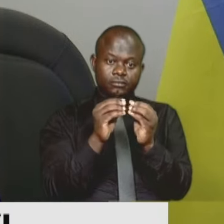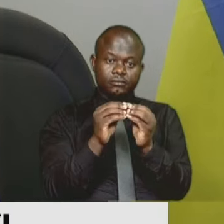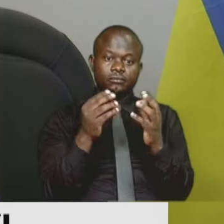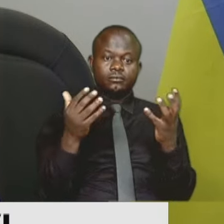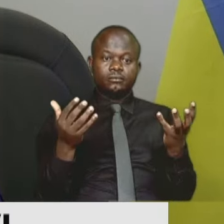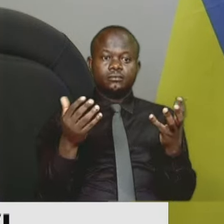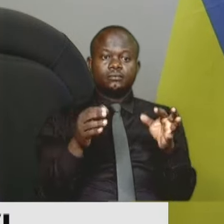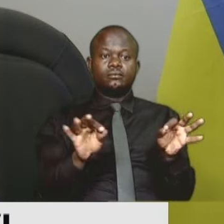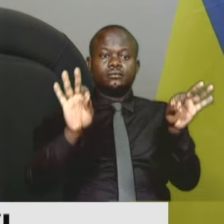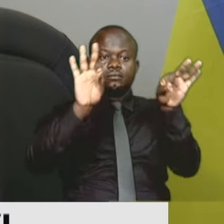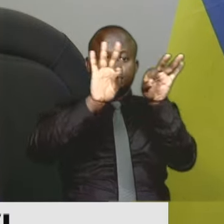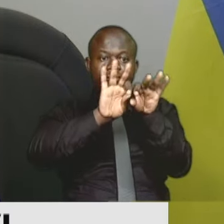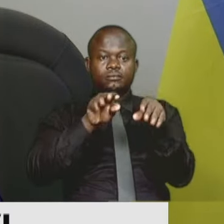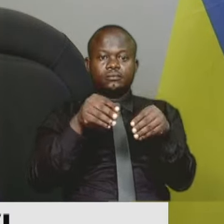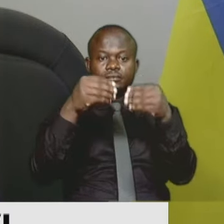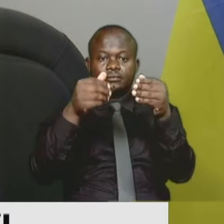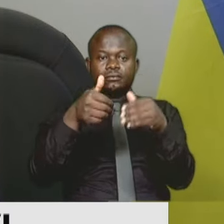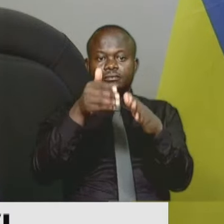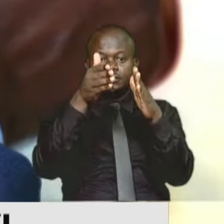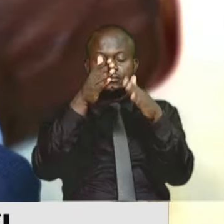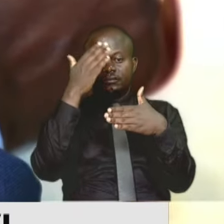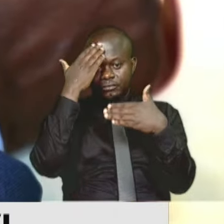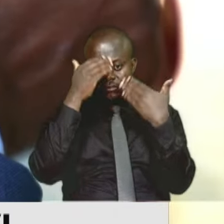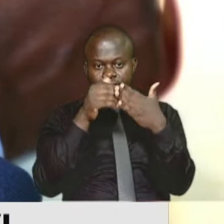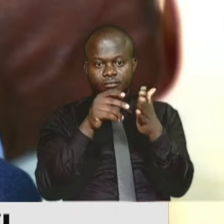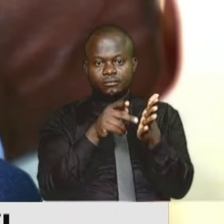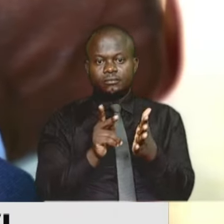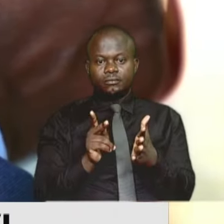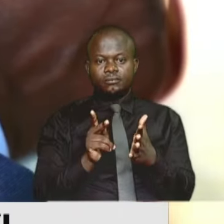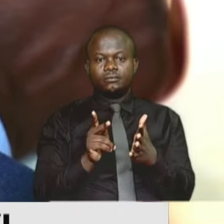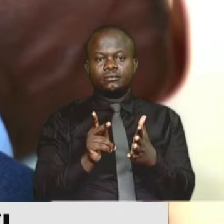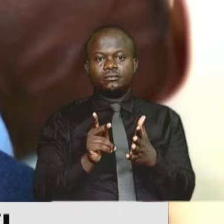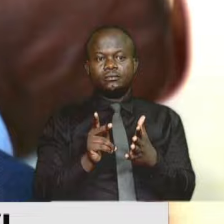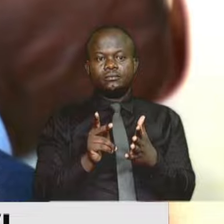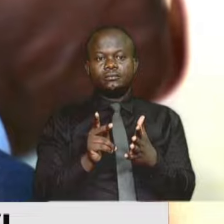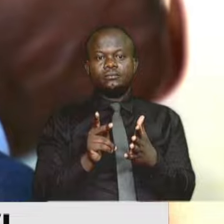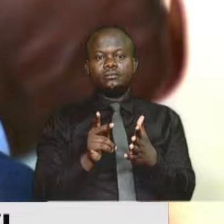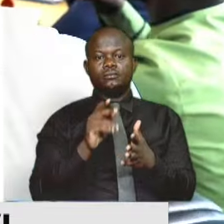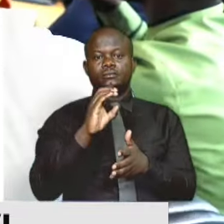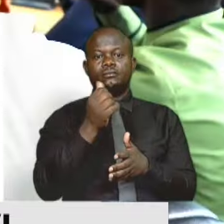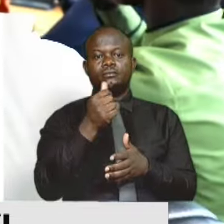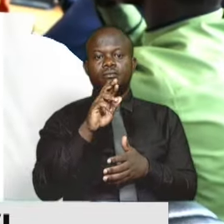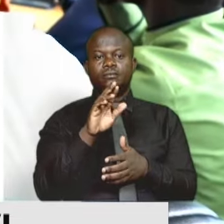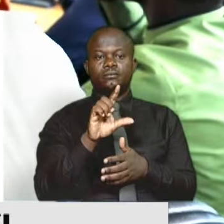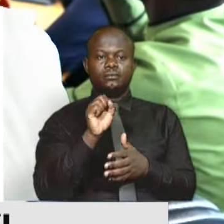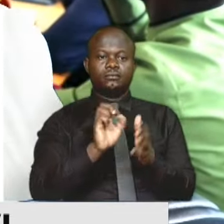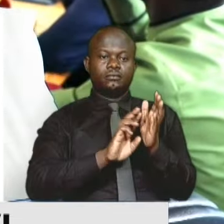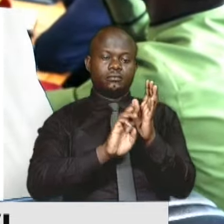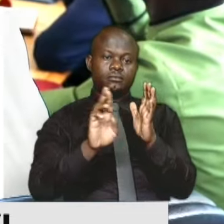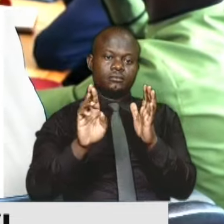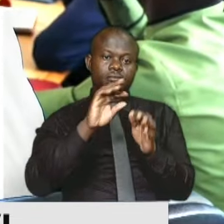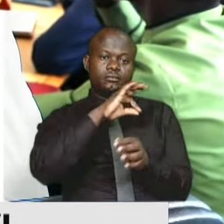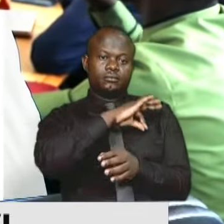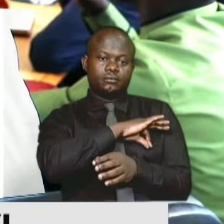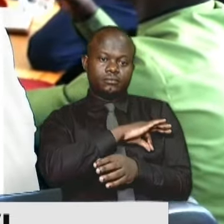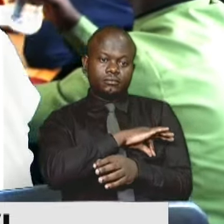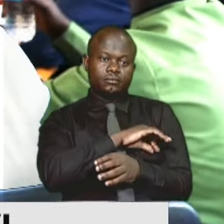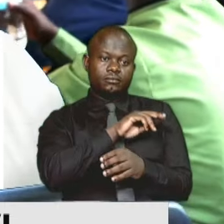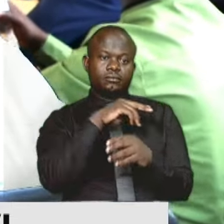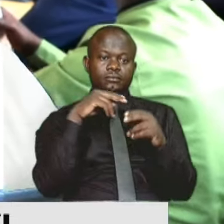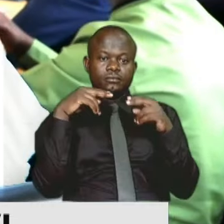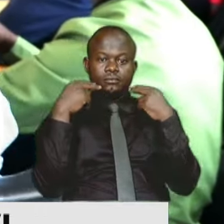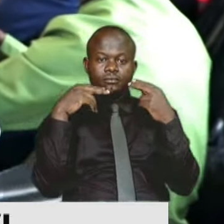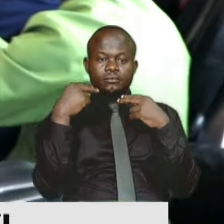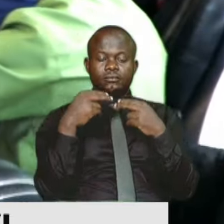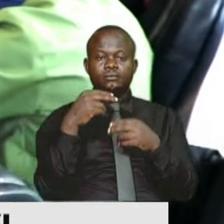ku gaciro baha uwo muturage kugira ngo yishyurwe. Umunonozi Charles uhagarariye inyungu za Hotel Bauba ba nyirayo bagiranye ikibazo na Croix